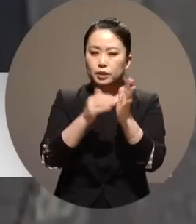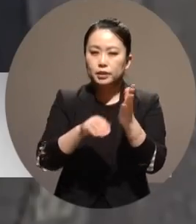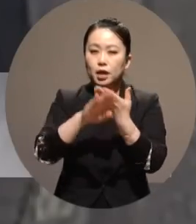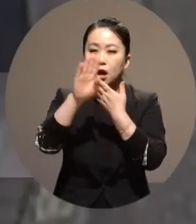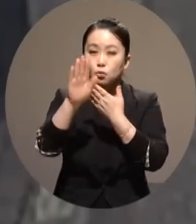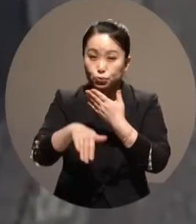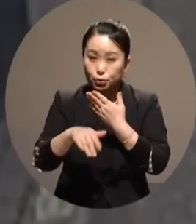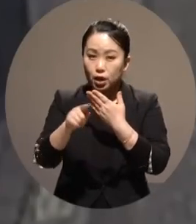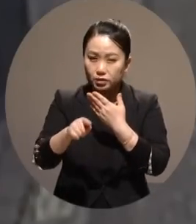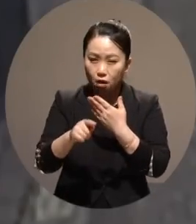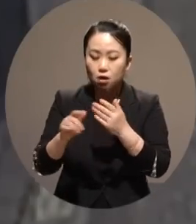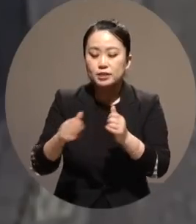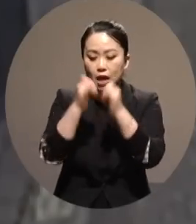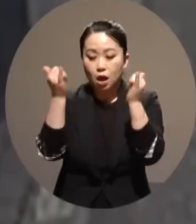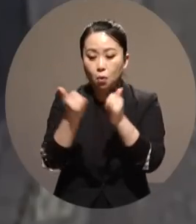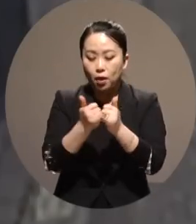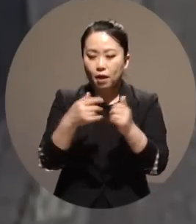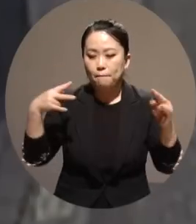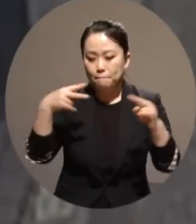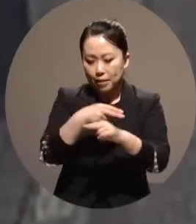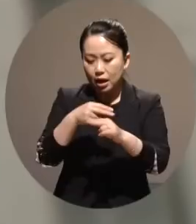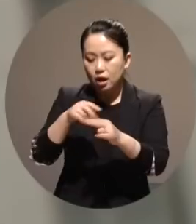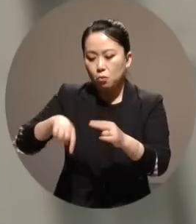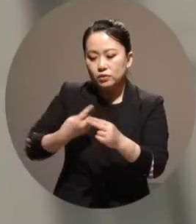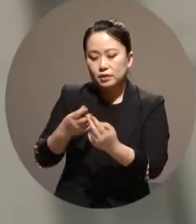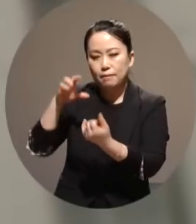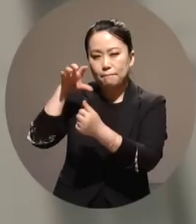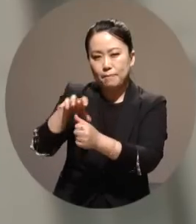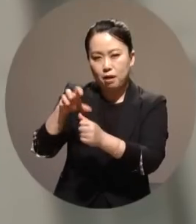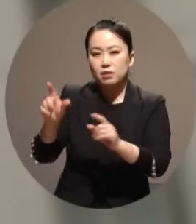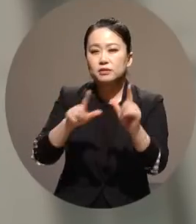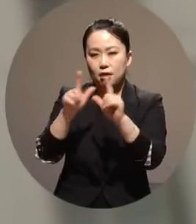확인됐습니다. 이어서 조민희 기자입니다.